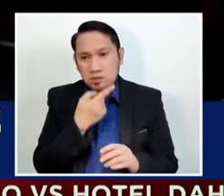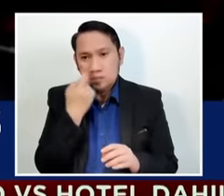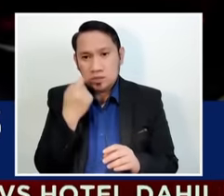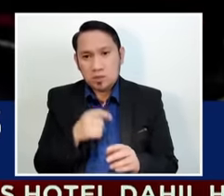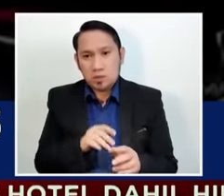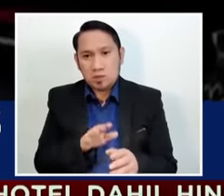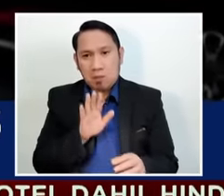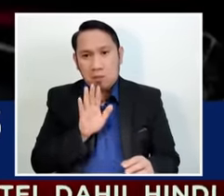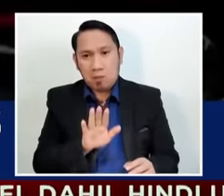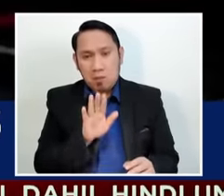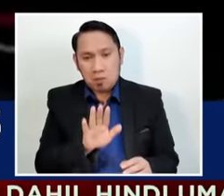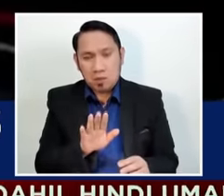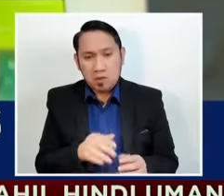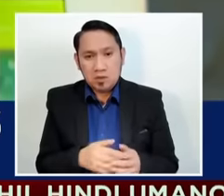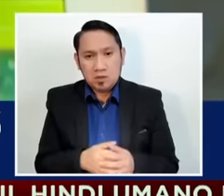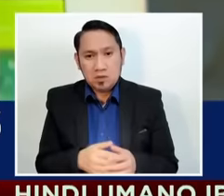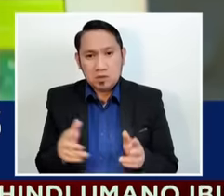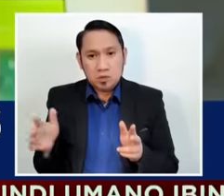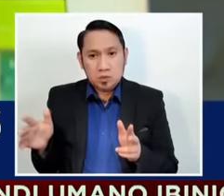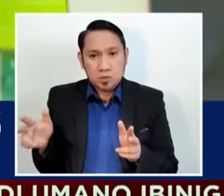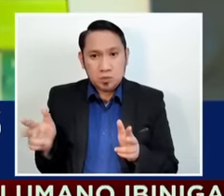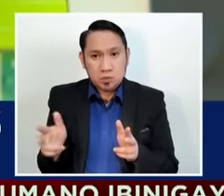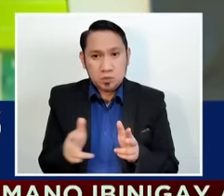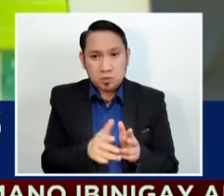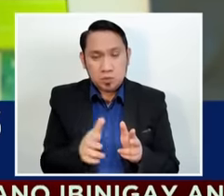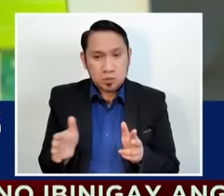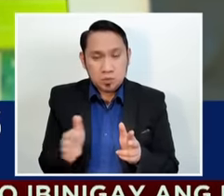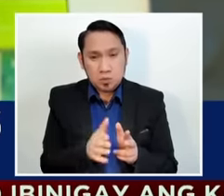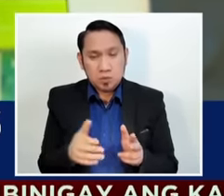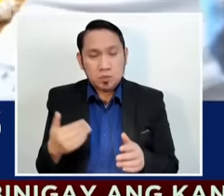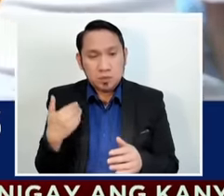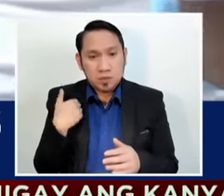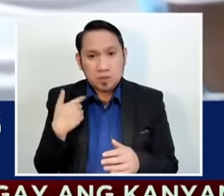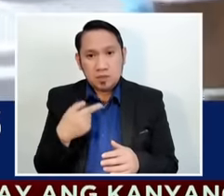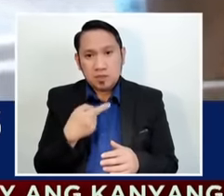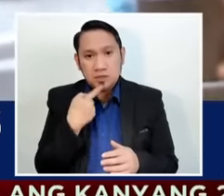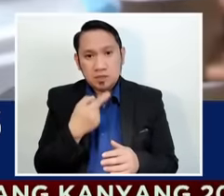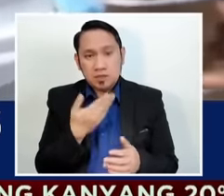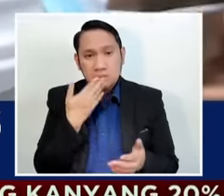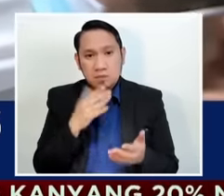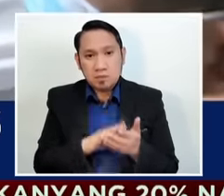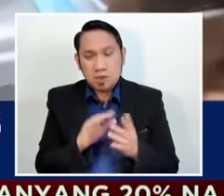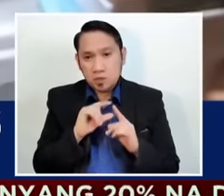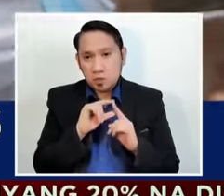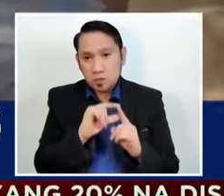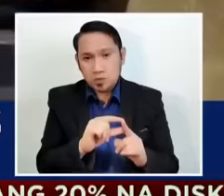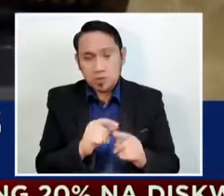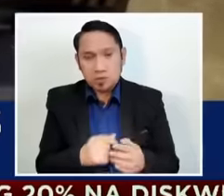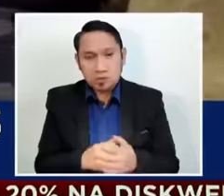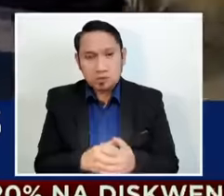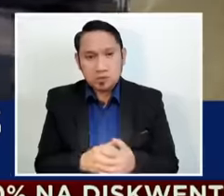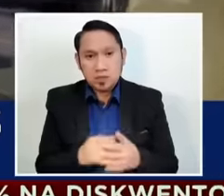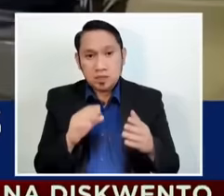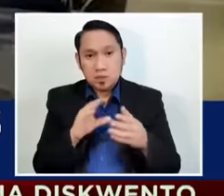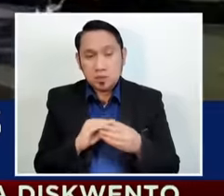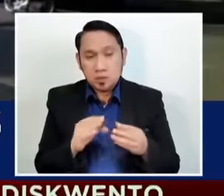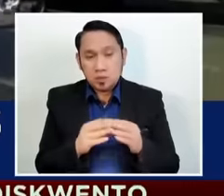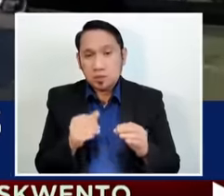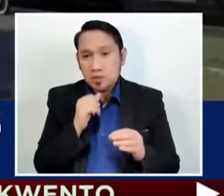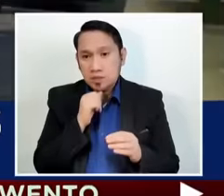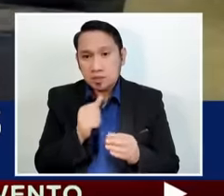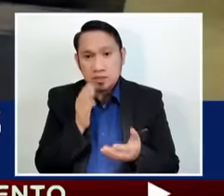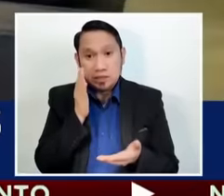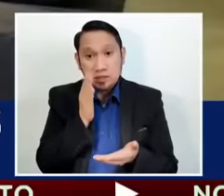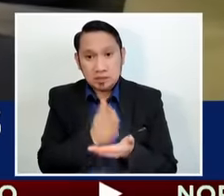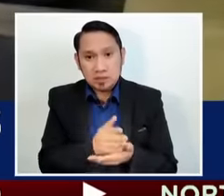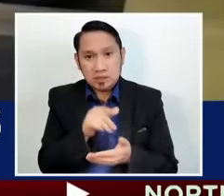Nung nakatapat na po siya sa akin, may naririnig po akong nagmumura. Kwento pa ni Renz, hindi agad huminto ang driver